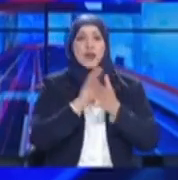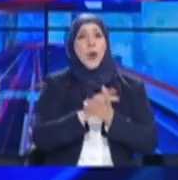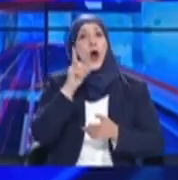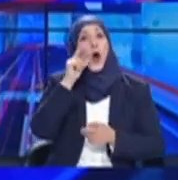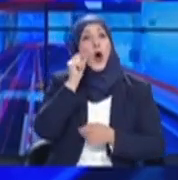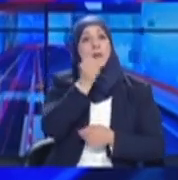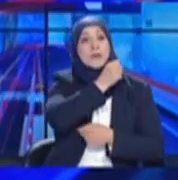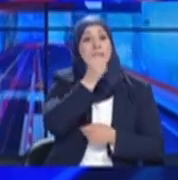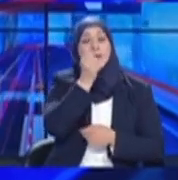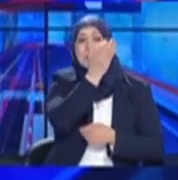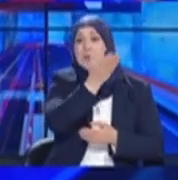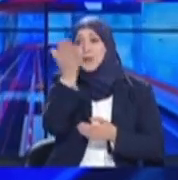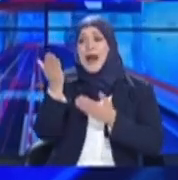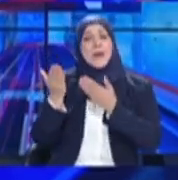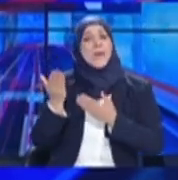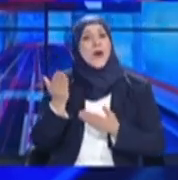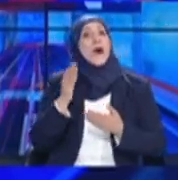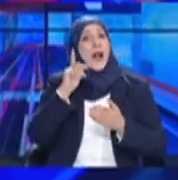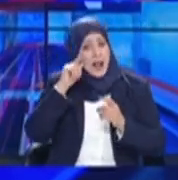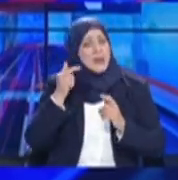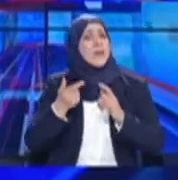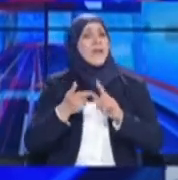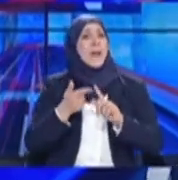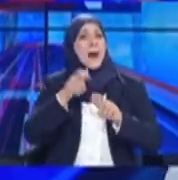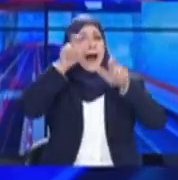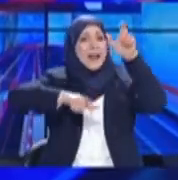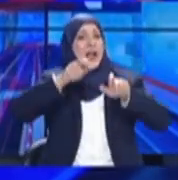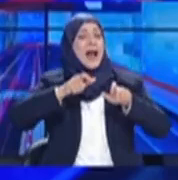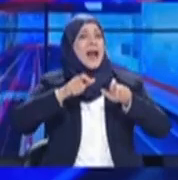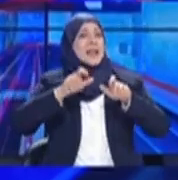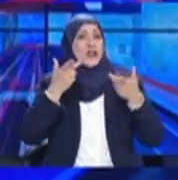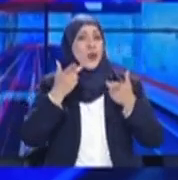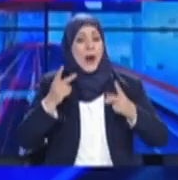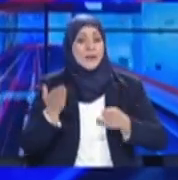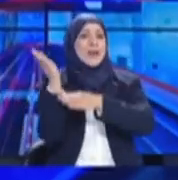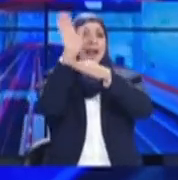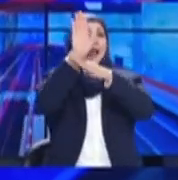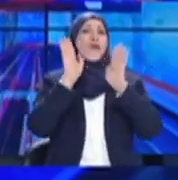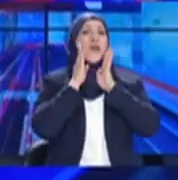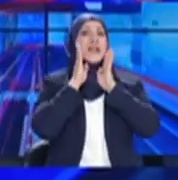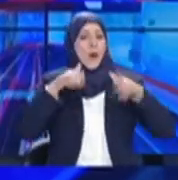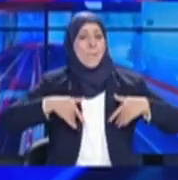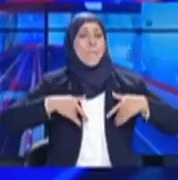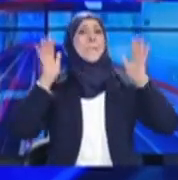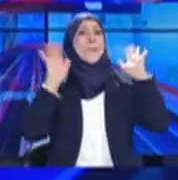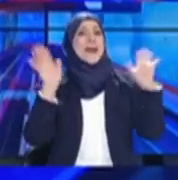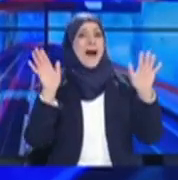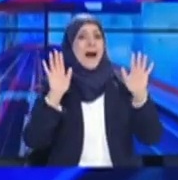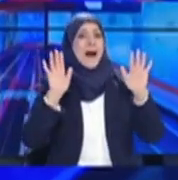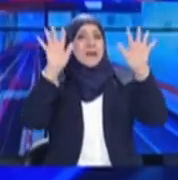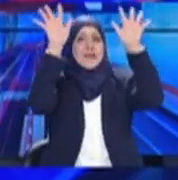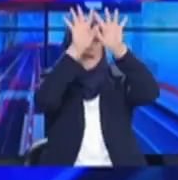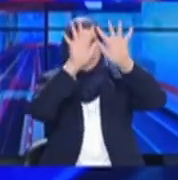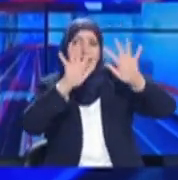بعض المسرحيين اللي قدم مسرحيات مسرحيات هيك انا اتصور انه الدور